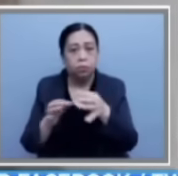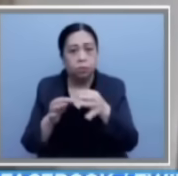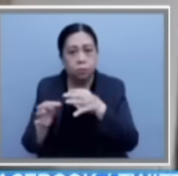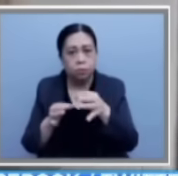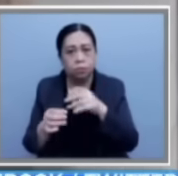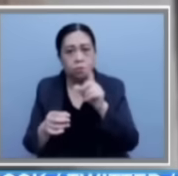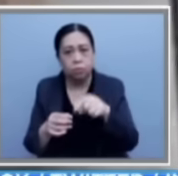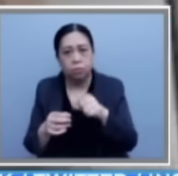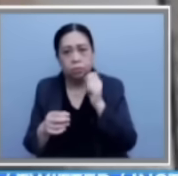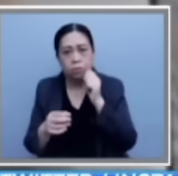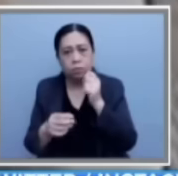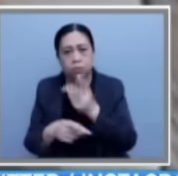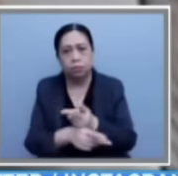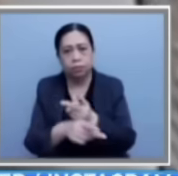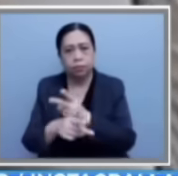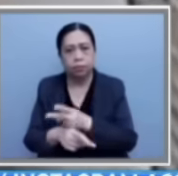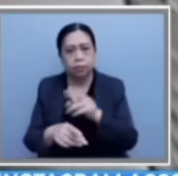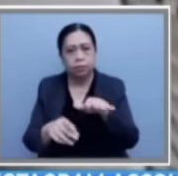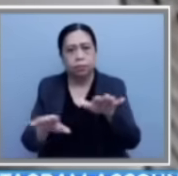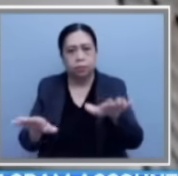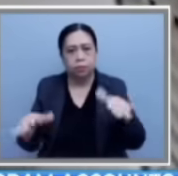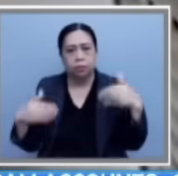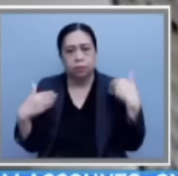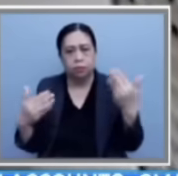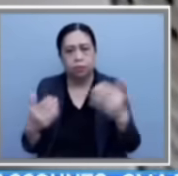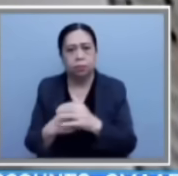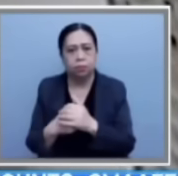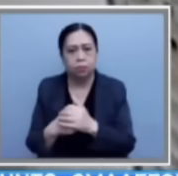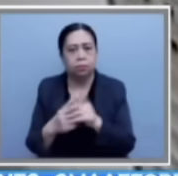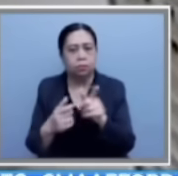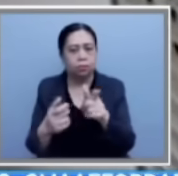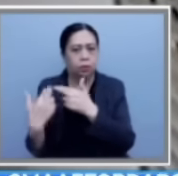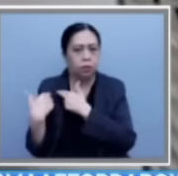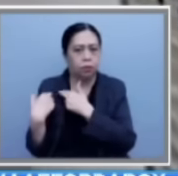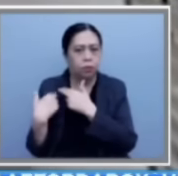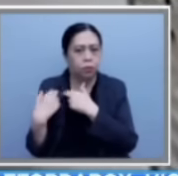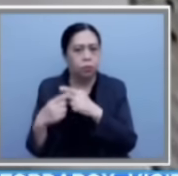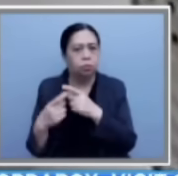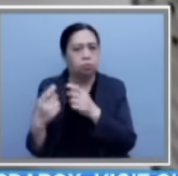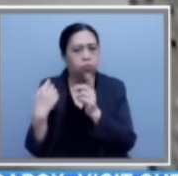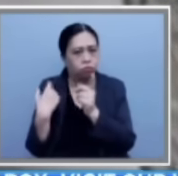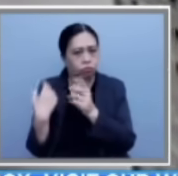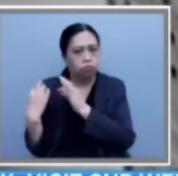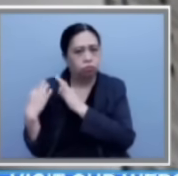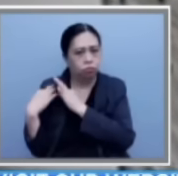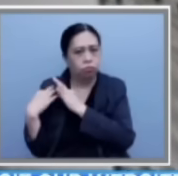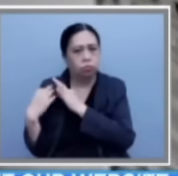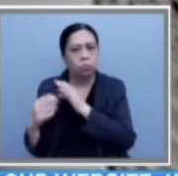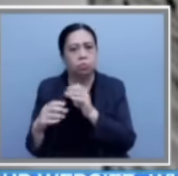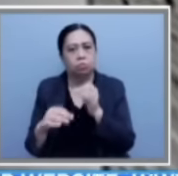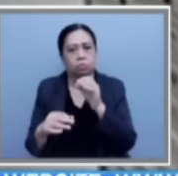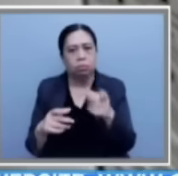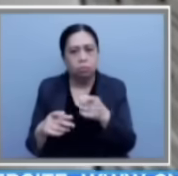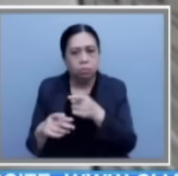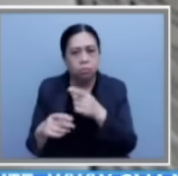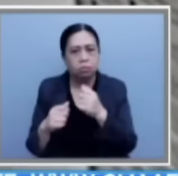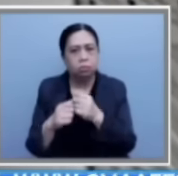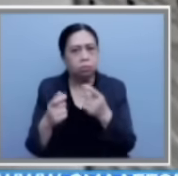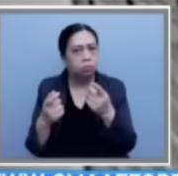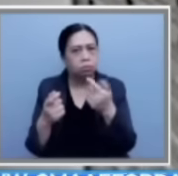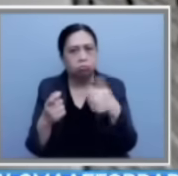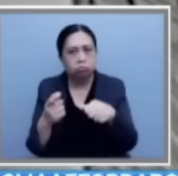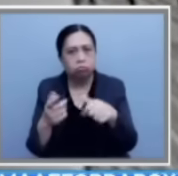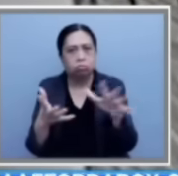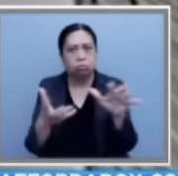dapat nilang alagahan din ang kanilang mga anak at Mayon silang responsibility o accountability kung Mayon man pong magiging ma